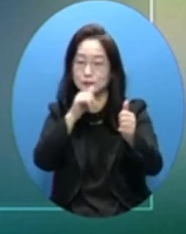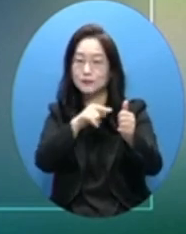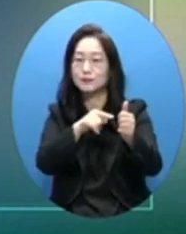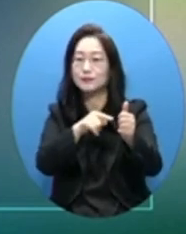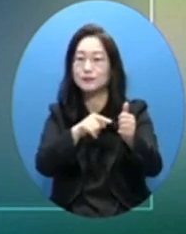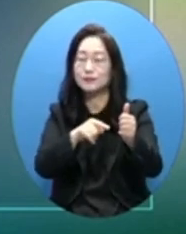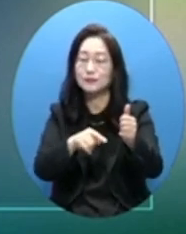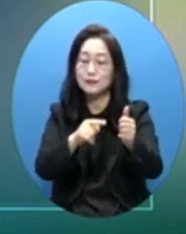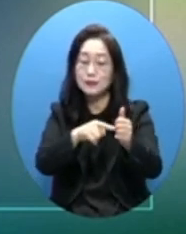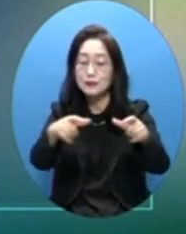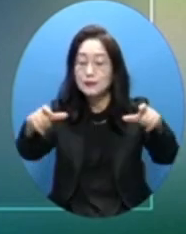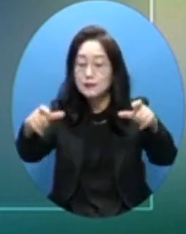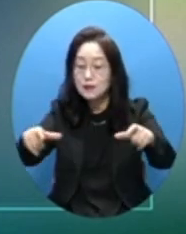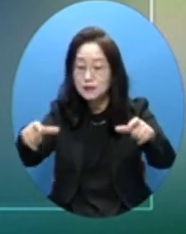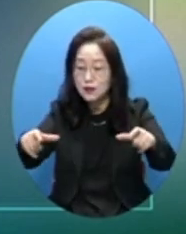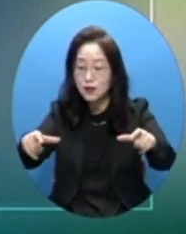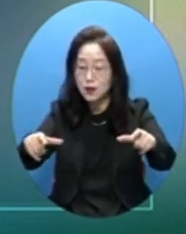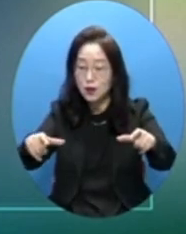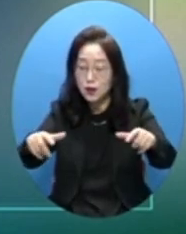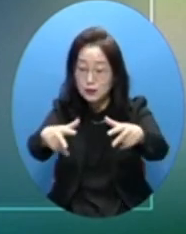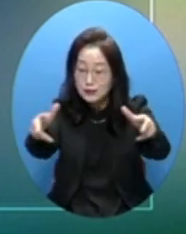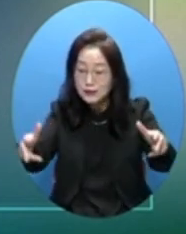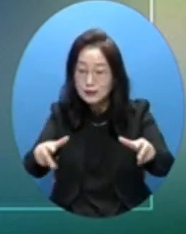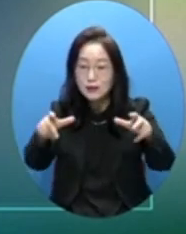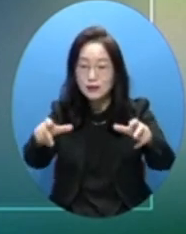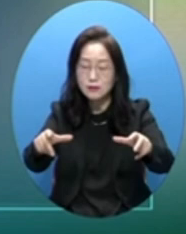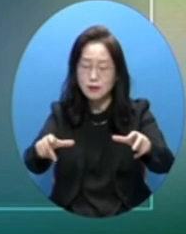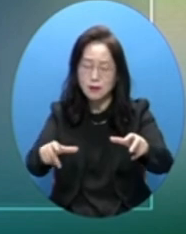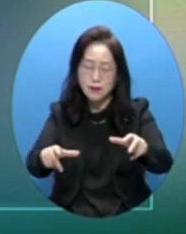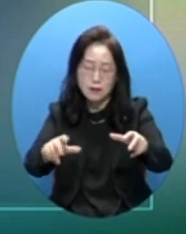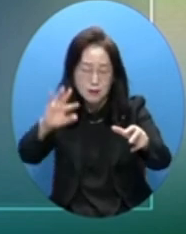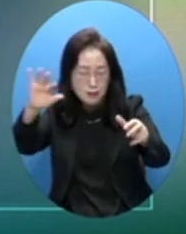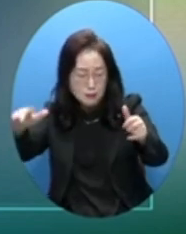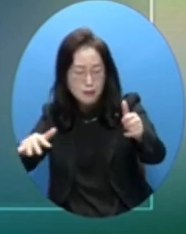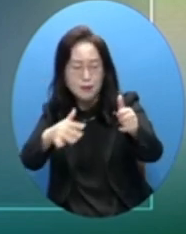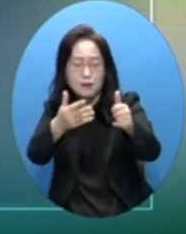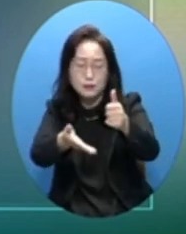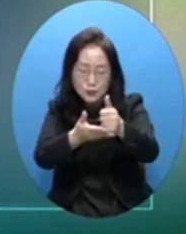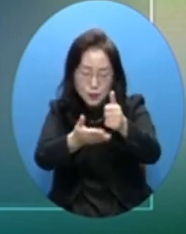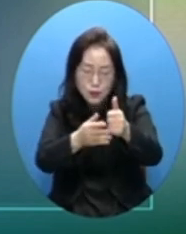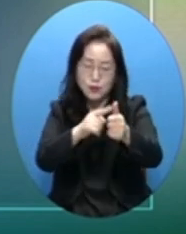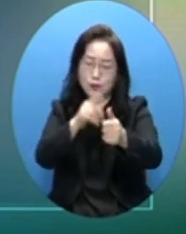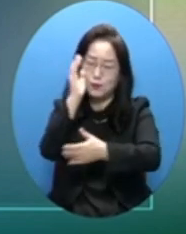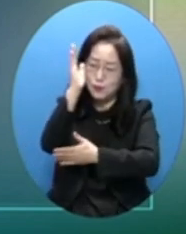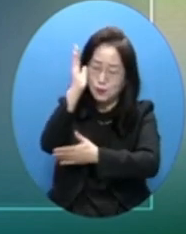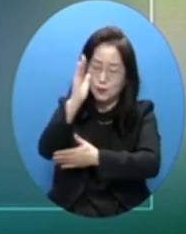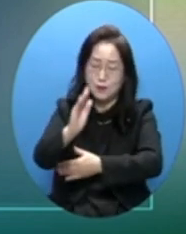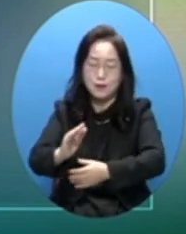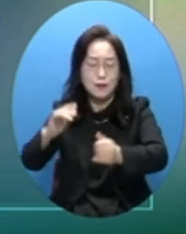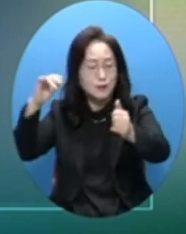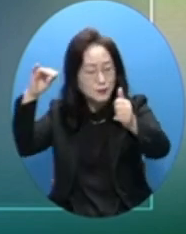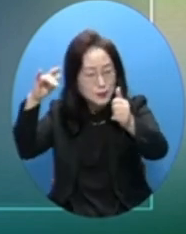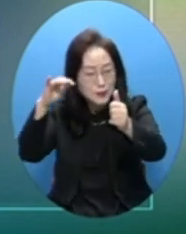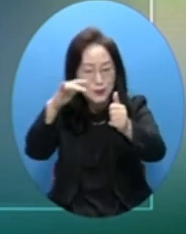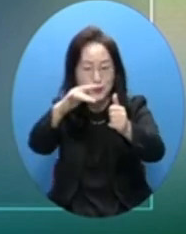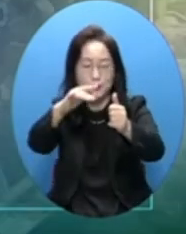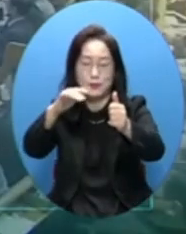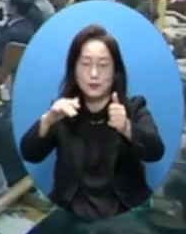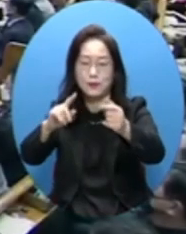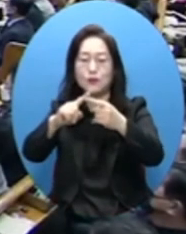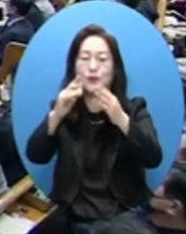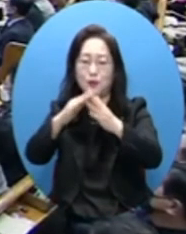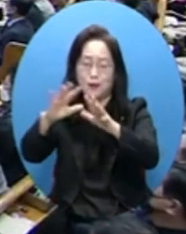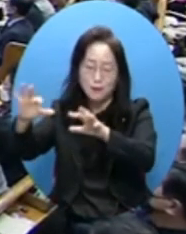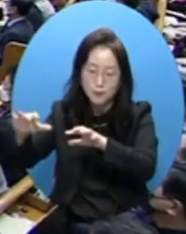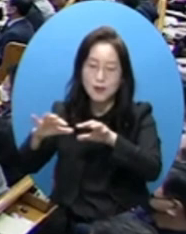그 지역에서 모든 사람이 존경하고 그의 말씀을 듣기를 사모해서 수많은 사람들이 서머나교회로 몰려들었습니다.